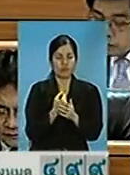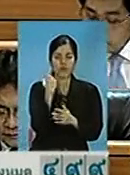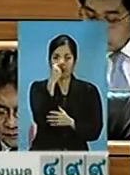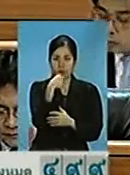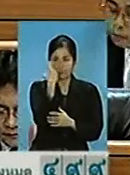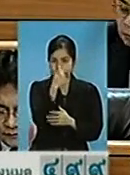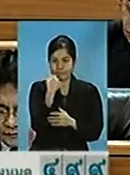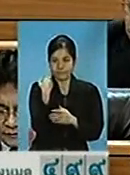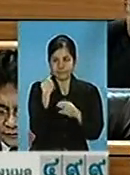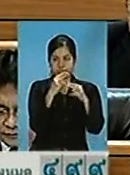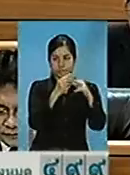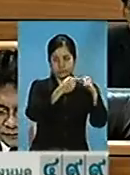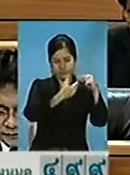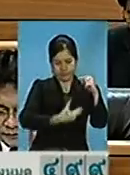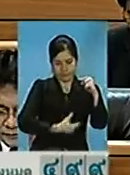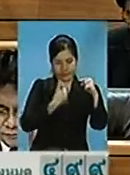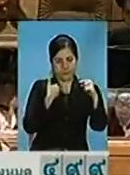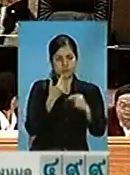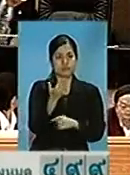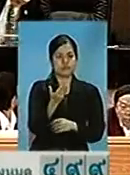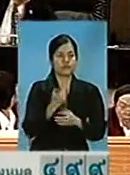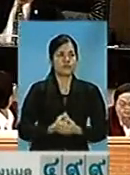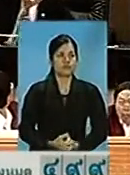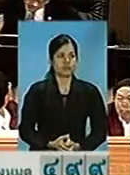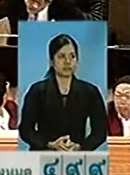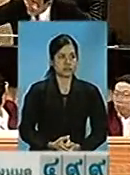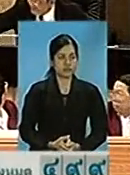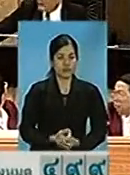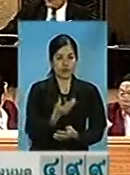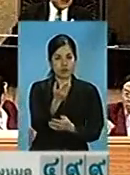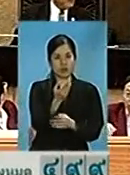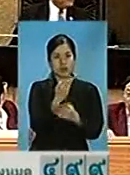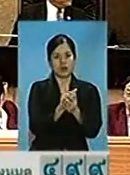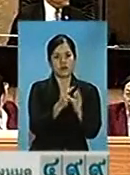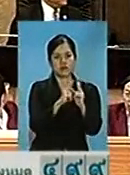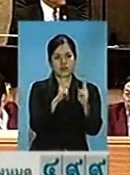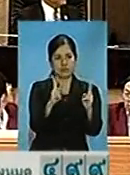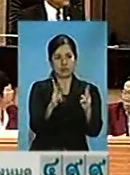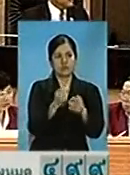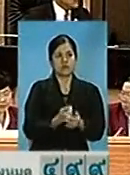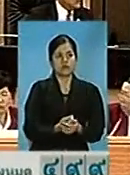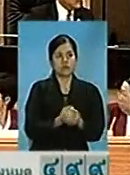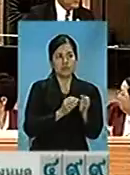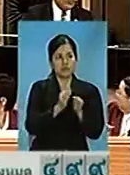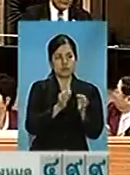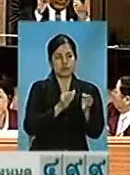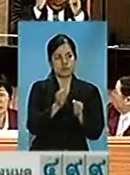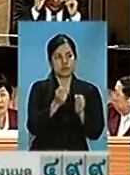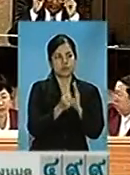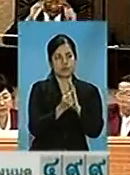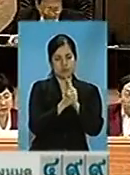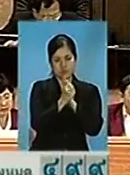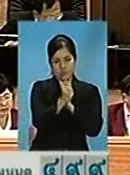างครับขอบคุณนะครับท่านประธานครับ เชิญกรรมการจากสวนยางเชิญผู้เชี่ยวชาญนะ